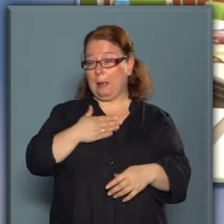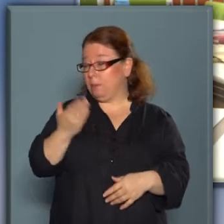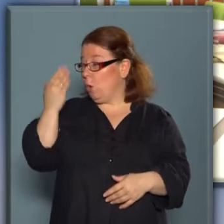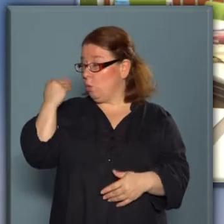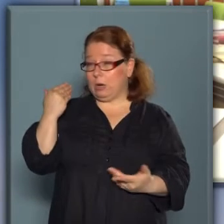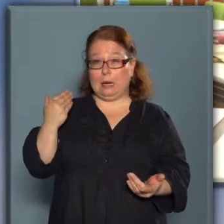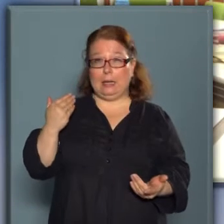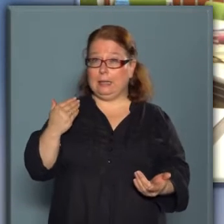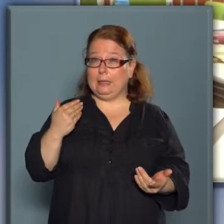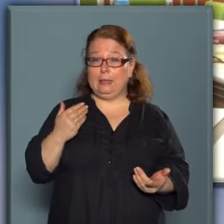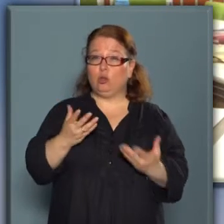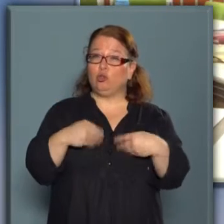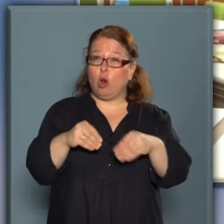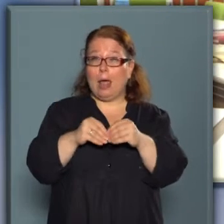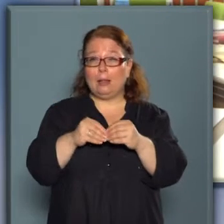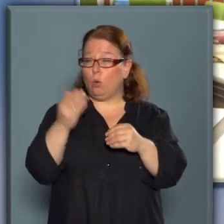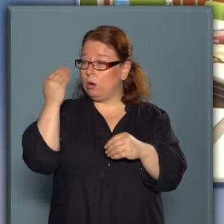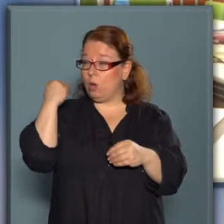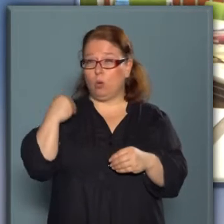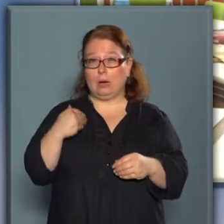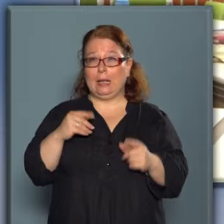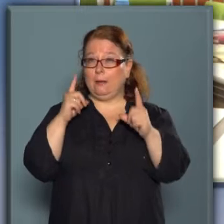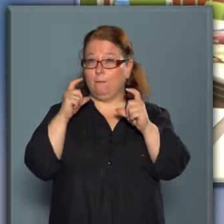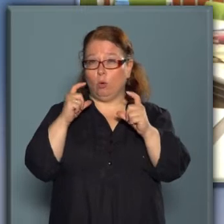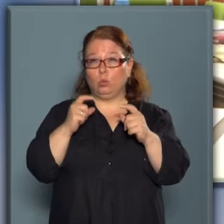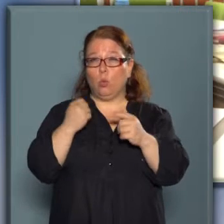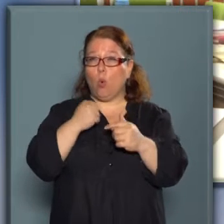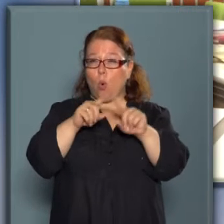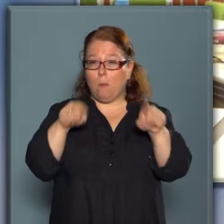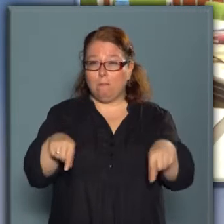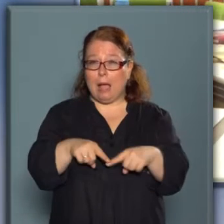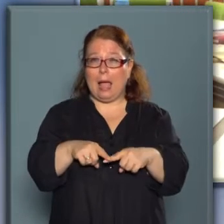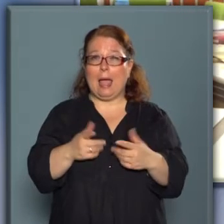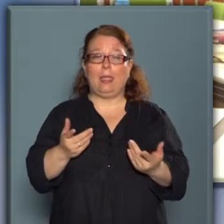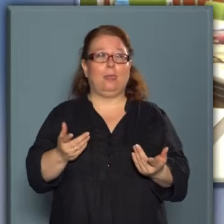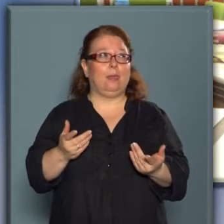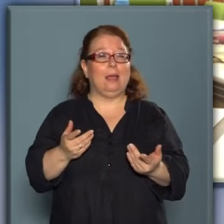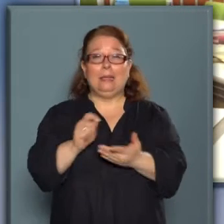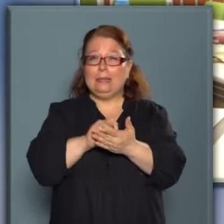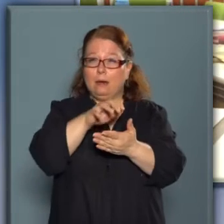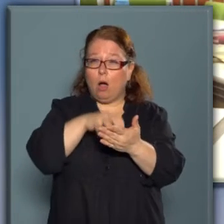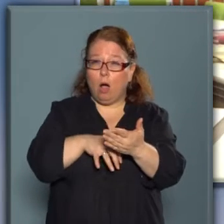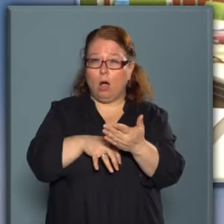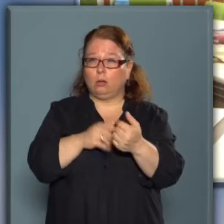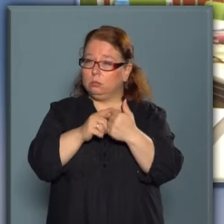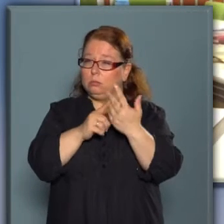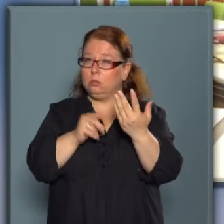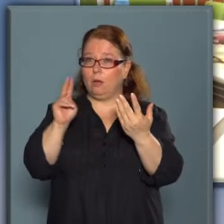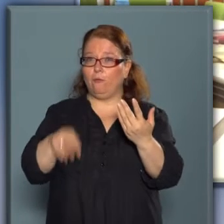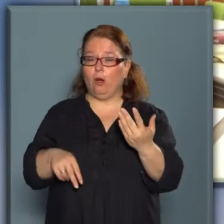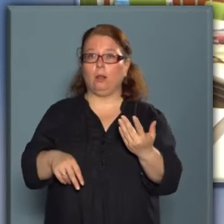olyan régi, a családról olyan régi okmányaim, irataim